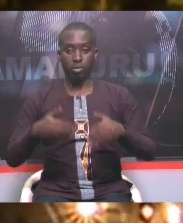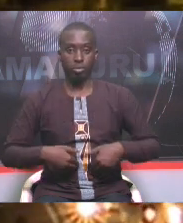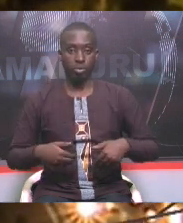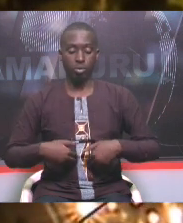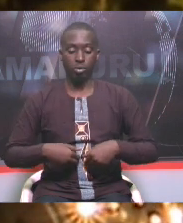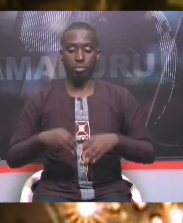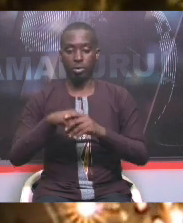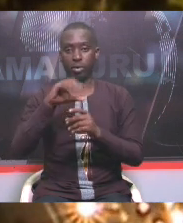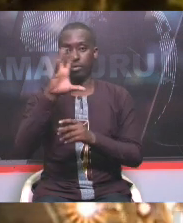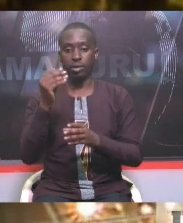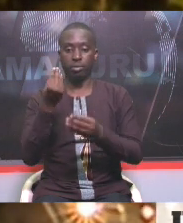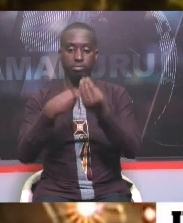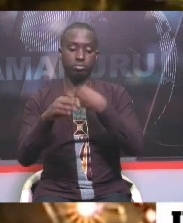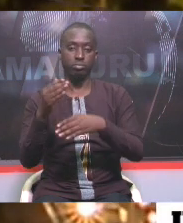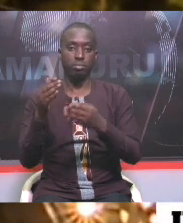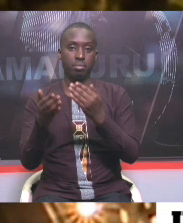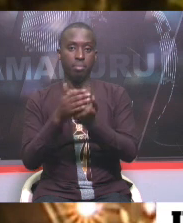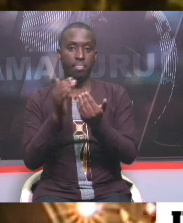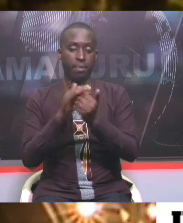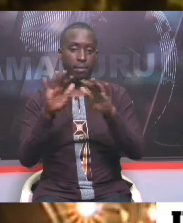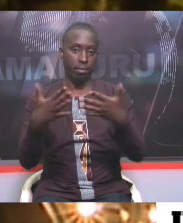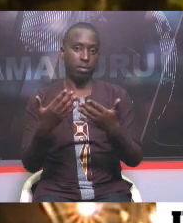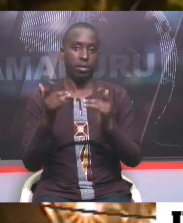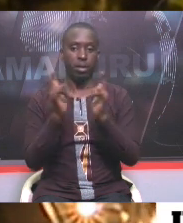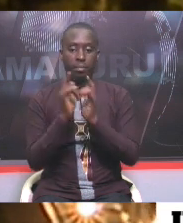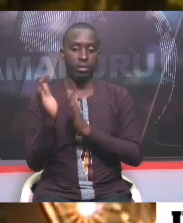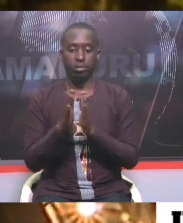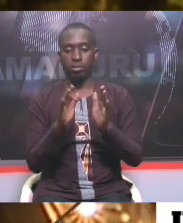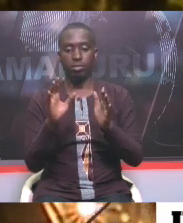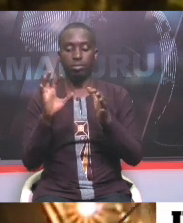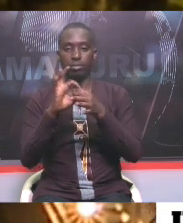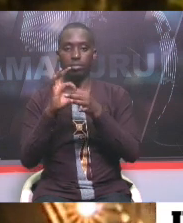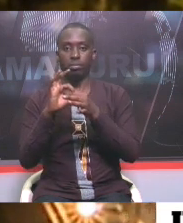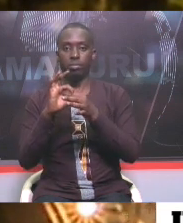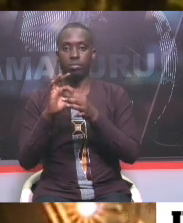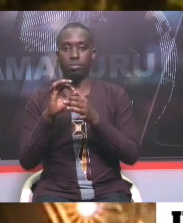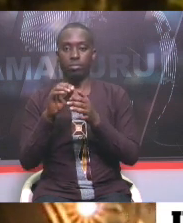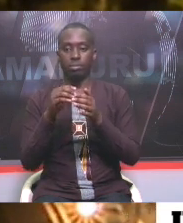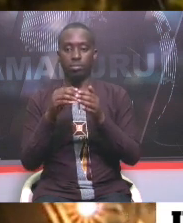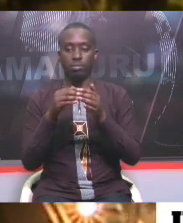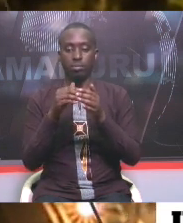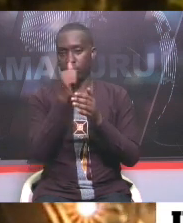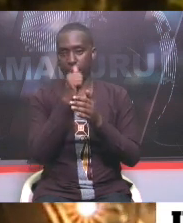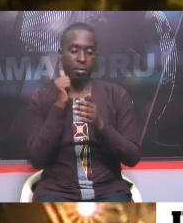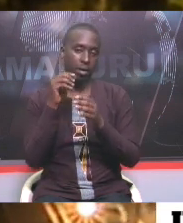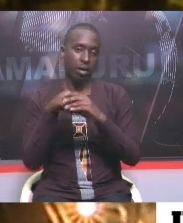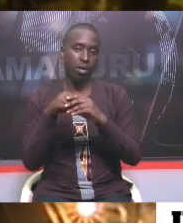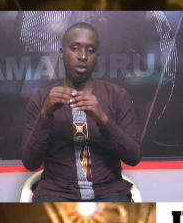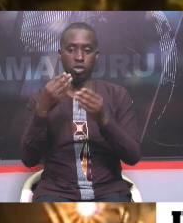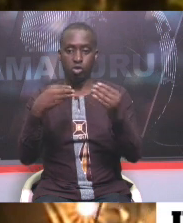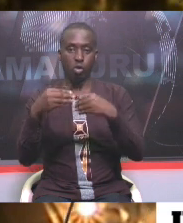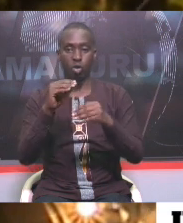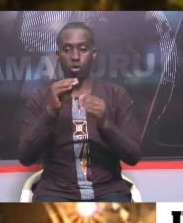Afurika bari mu bucuruzi bafashwa. Ni inama yateguwe ku bufatanye n'ubunyamabanga bw'isoko rusange rya Afurika, ni mu